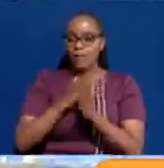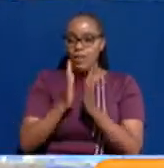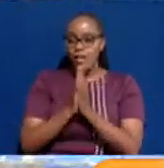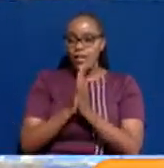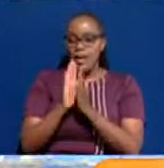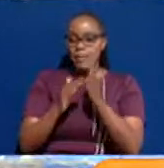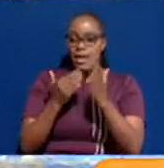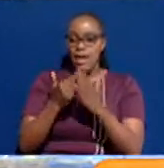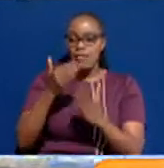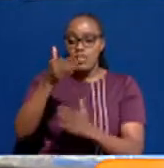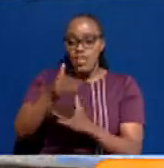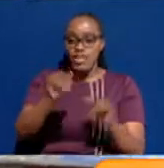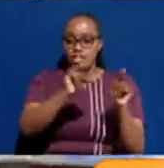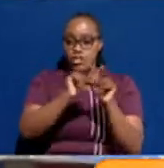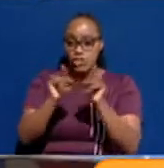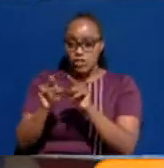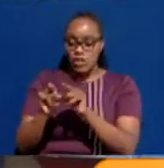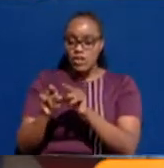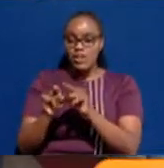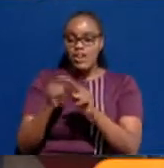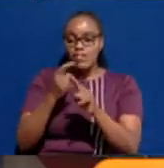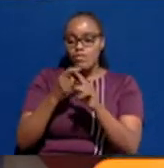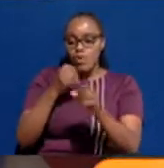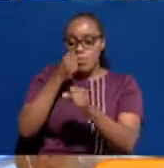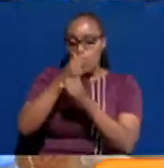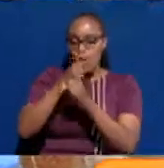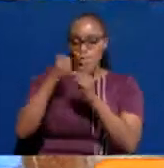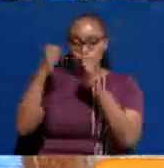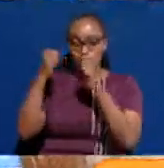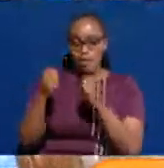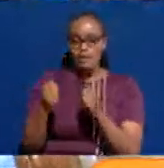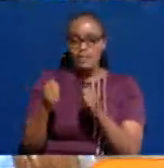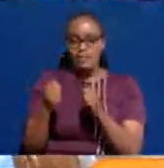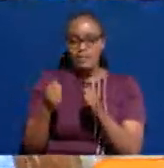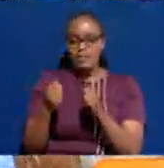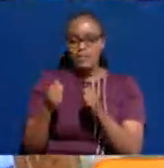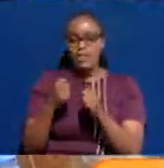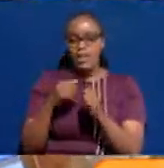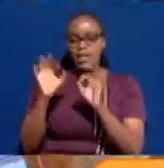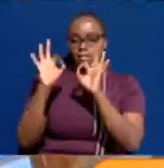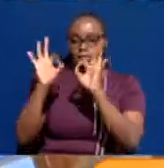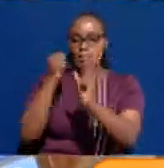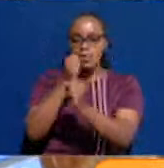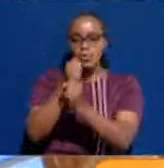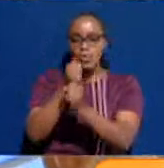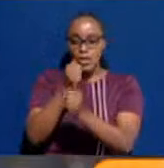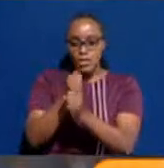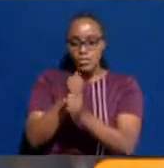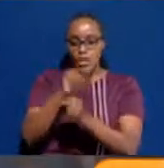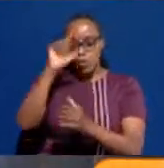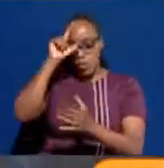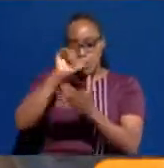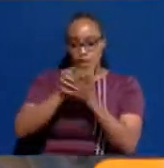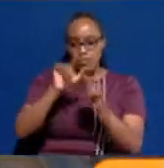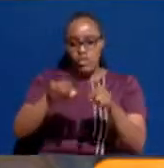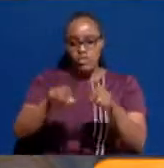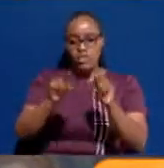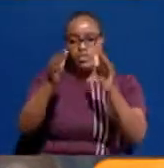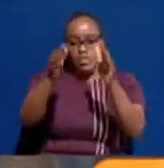nikafika pale ni. Halafu ni out of hard work na smart working. Jiamini wewe